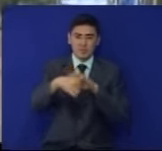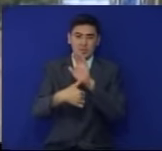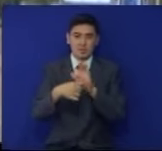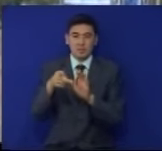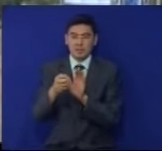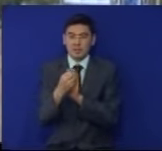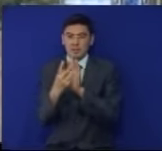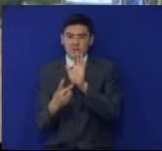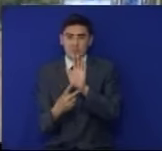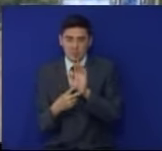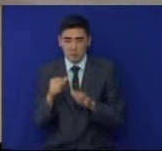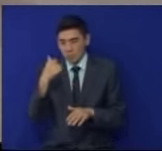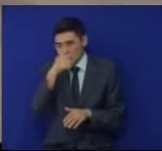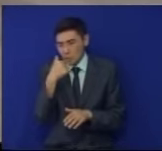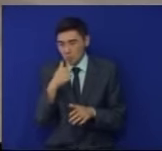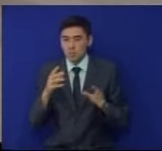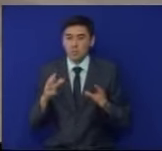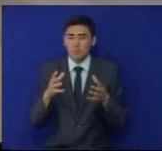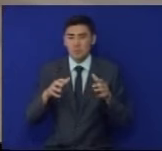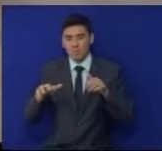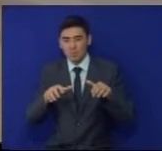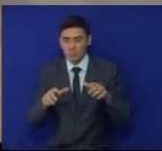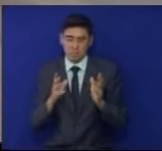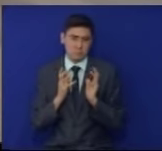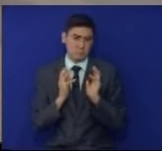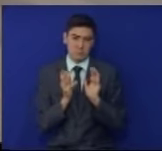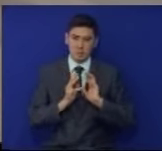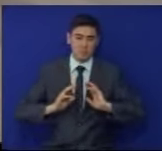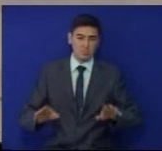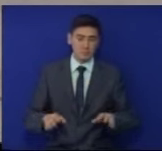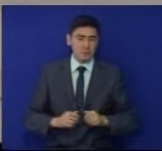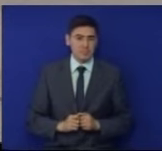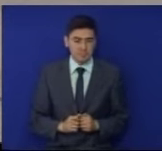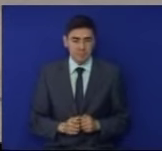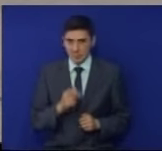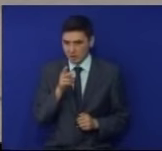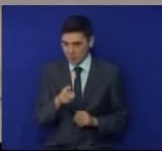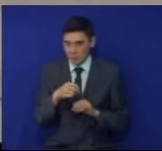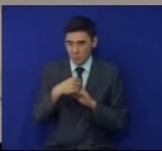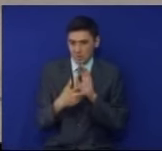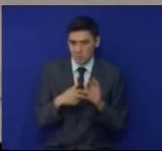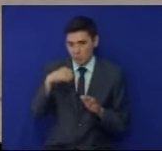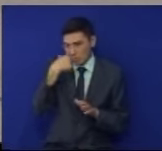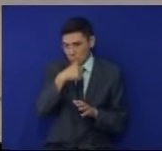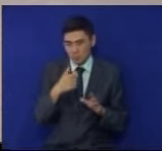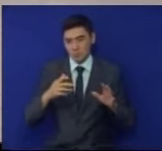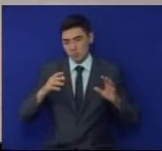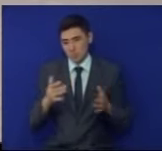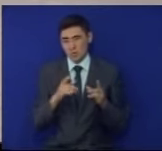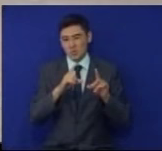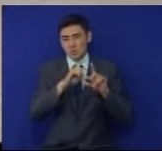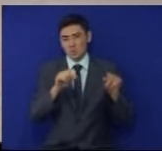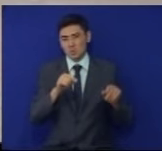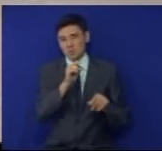в Бескарагайском районе не было зарегистрировано ни одного факта коррупционного правонарушения. В 2018 году идеальную репутацию подпортили